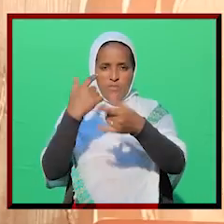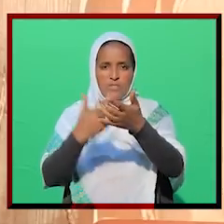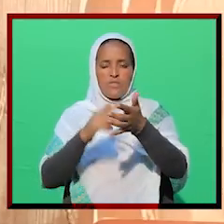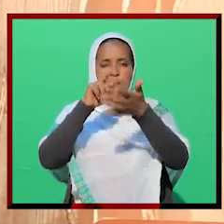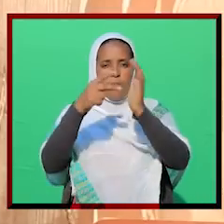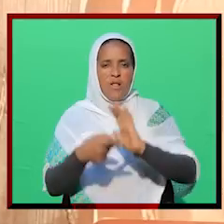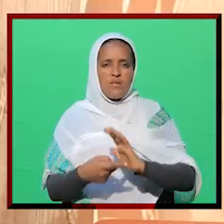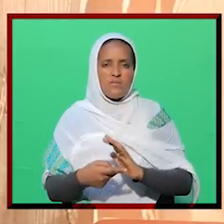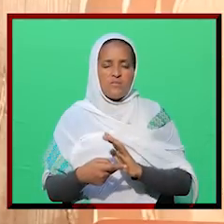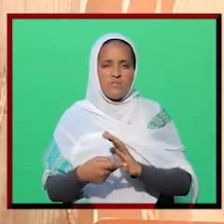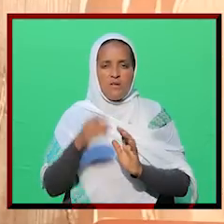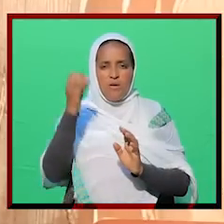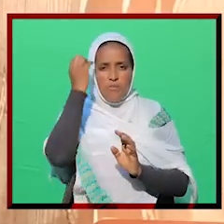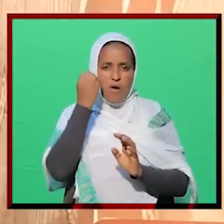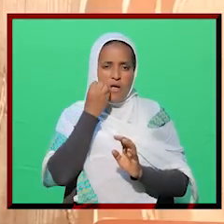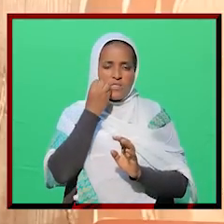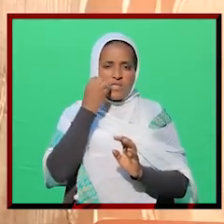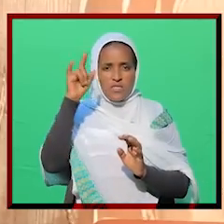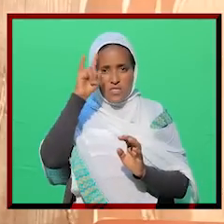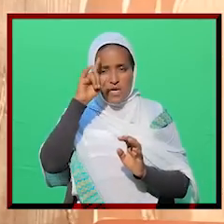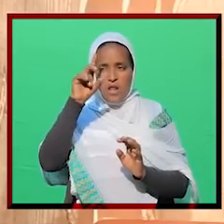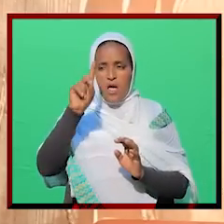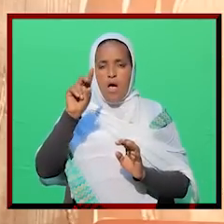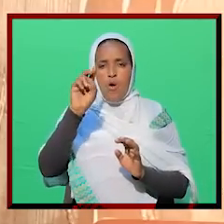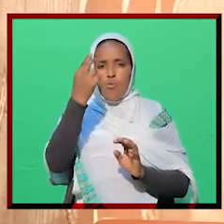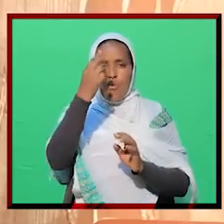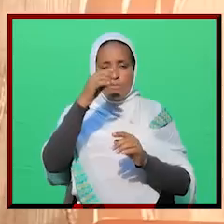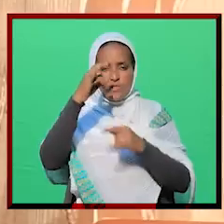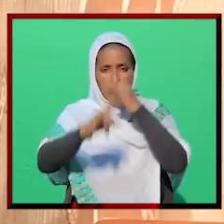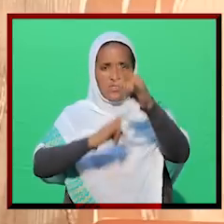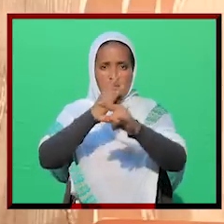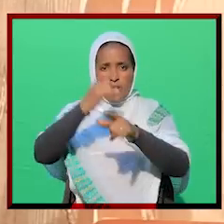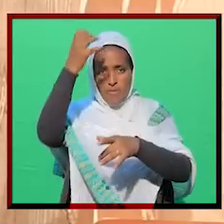እንዲህ ያለ ሲቀጥል ብዙ አጀንዳ ብዙ ጉዳይ ነው ሊኖረው የሚችለው ማለት ነው።